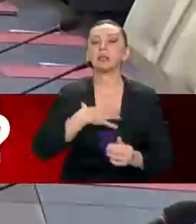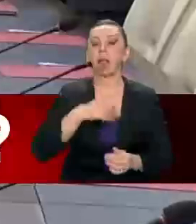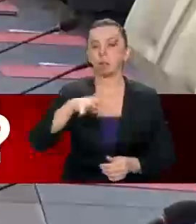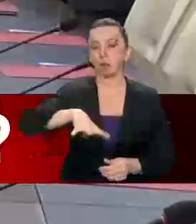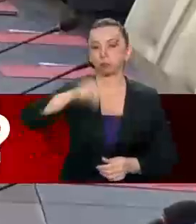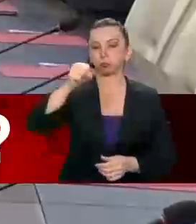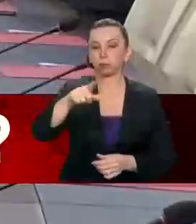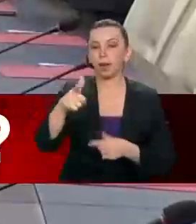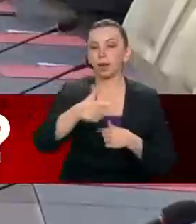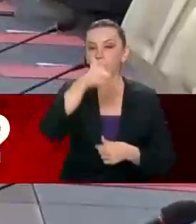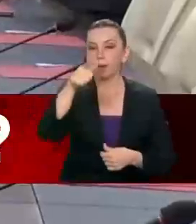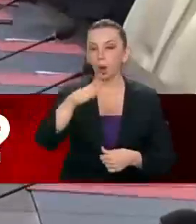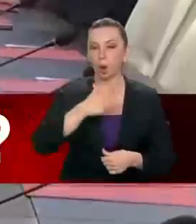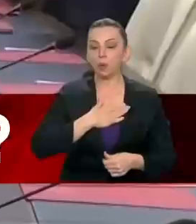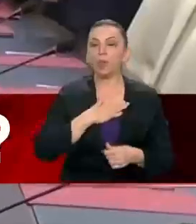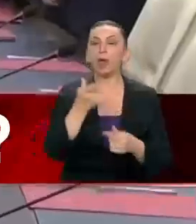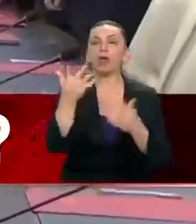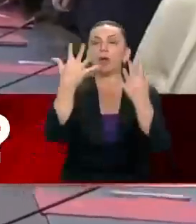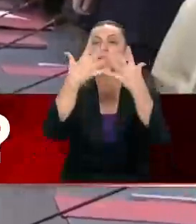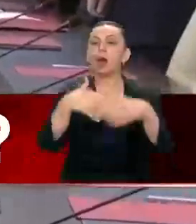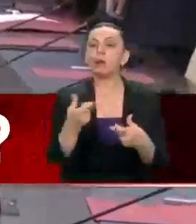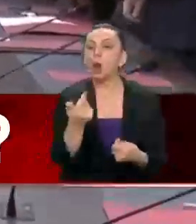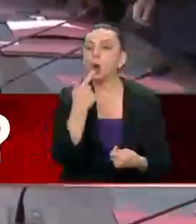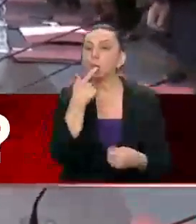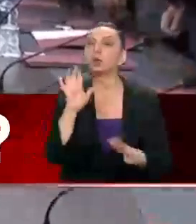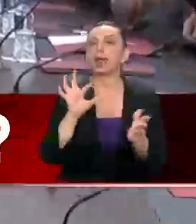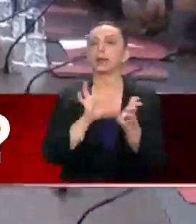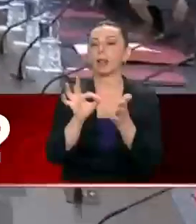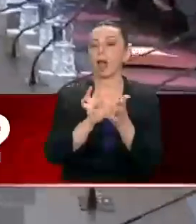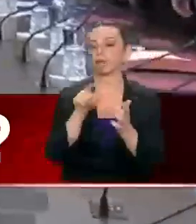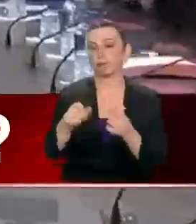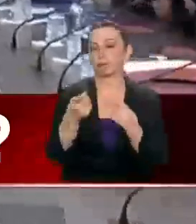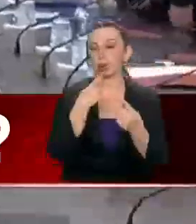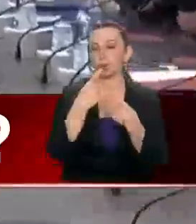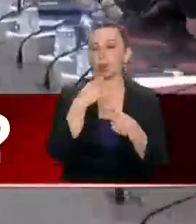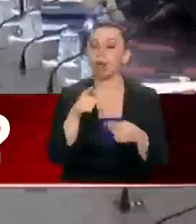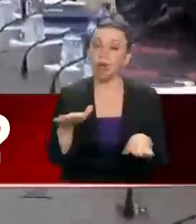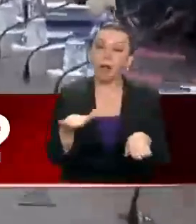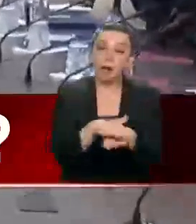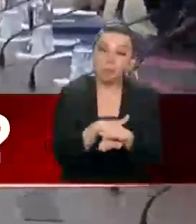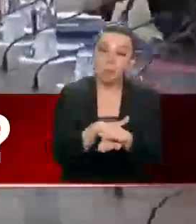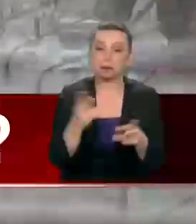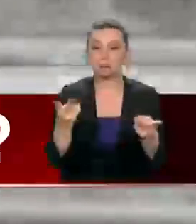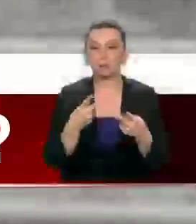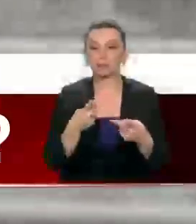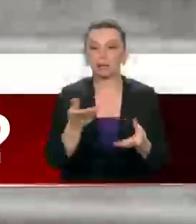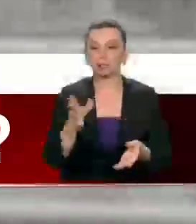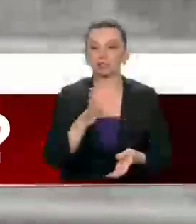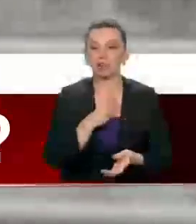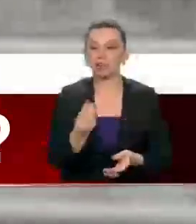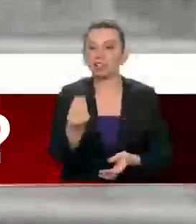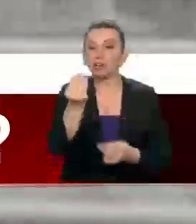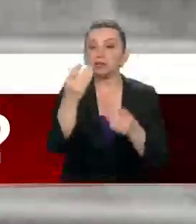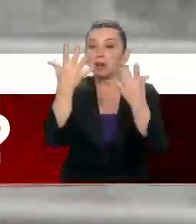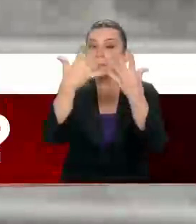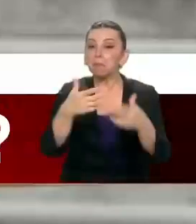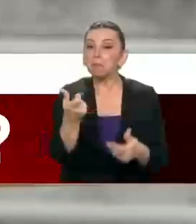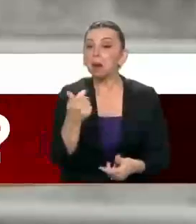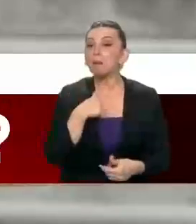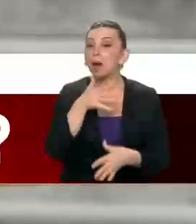bugün. Kameralar önünde rakam konuşulmadı, sadece takvim açıklandı. Ancak üstü kapalı mesajlar dikkat çekti. Çıkacak rakam inanın ben de